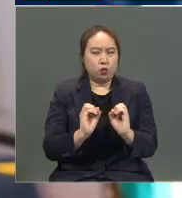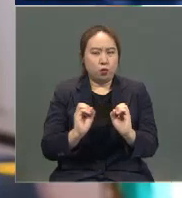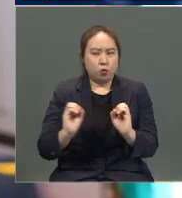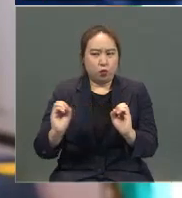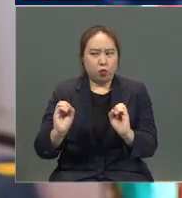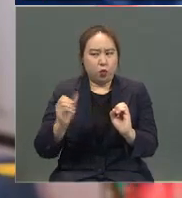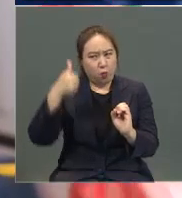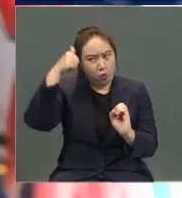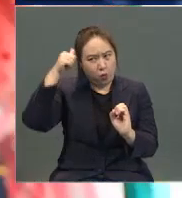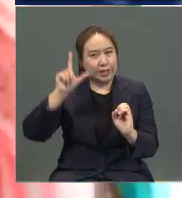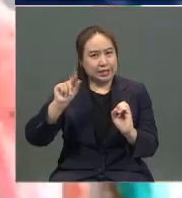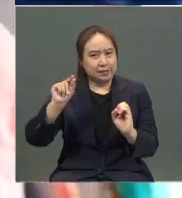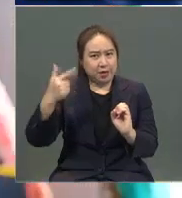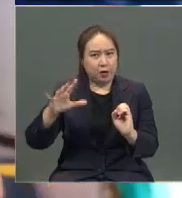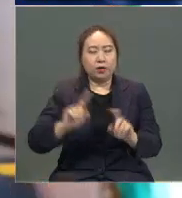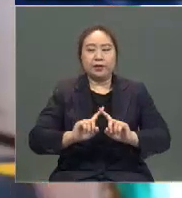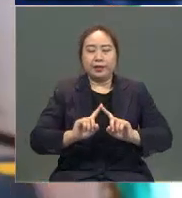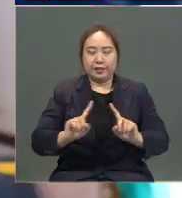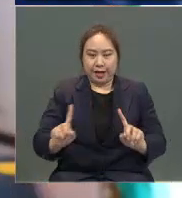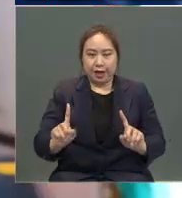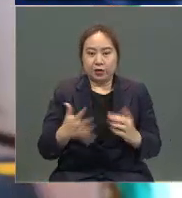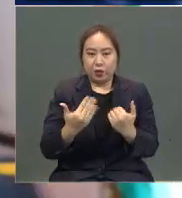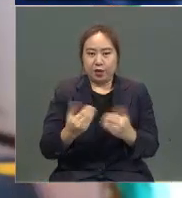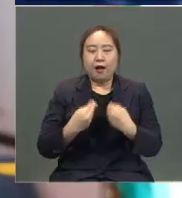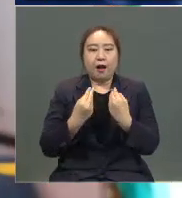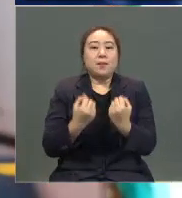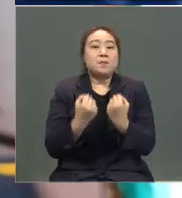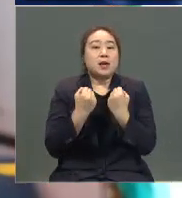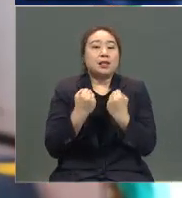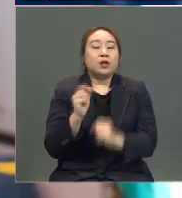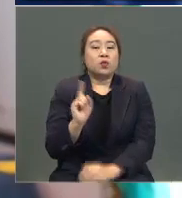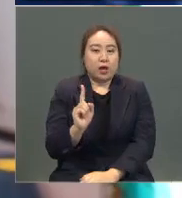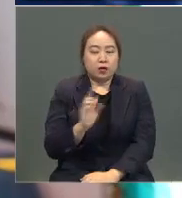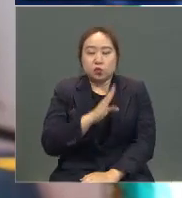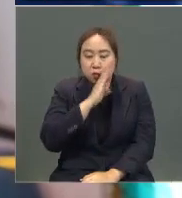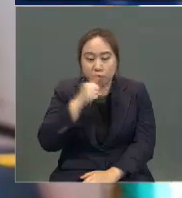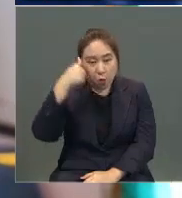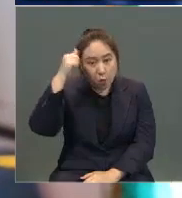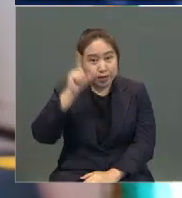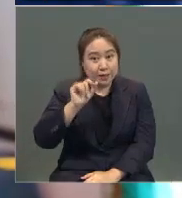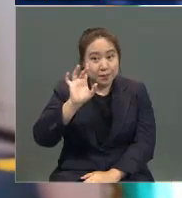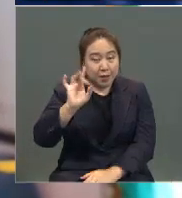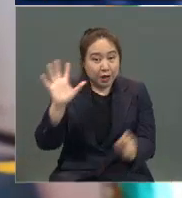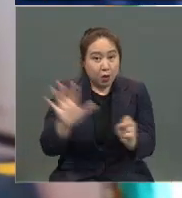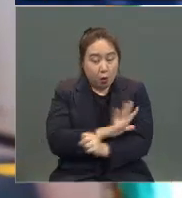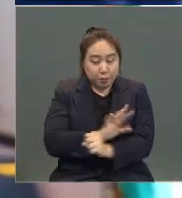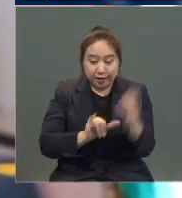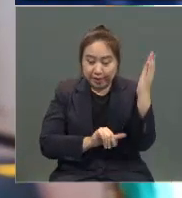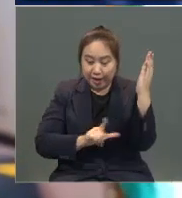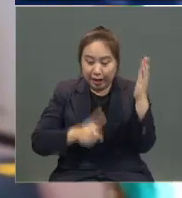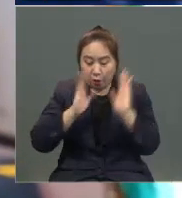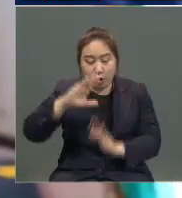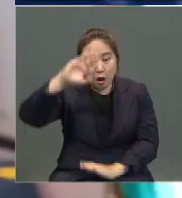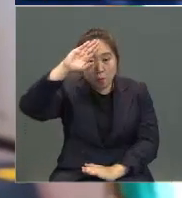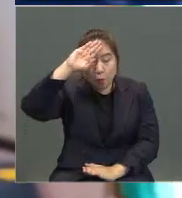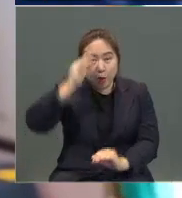วันนี้เป็นวันที่20นะครับแต่ว่าสิ่งที่เราจะให้มีความมั่นใจก็คือว่าถ้าครบ28วันในเขตจังหวัดยะลาเราไม่มีคนไข้ใหม่